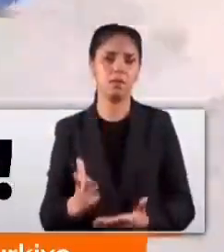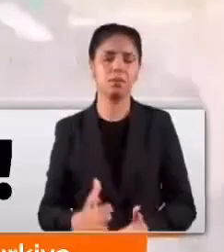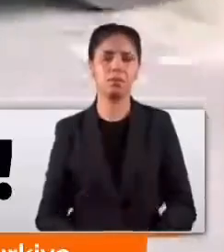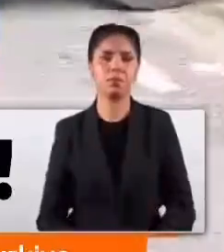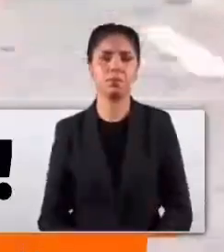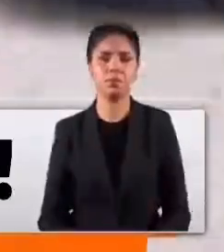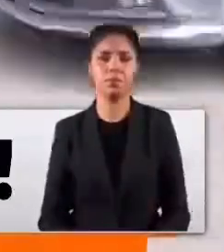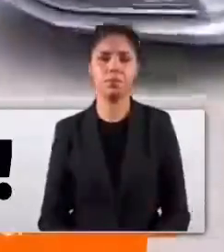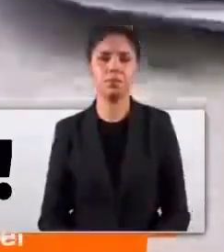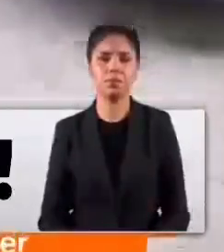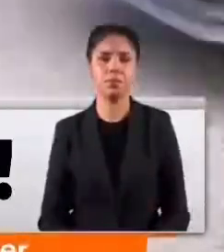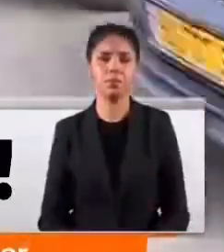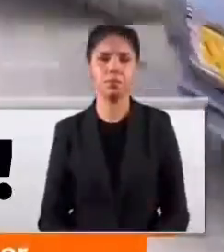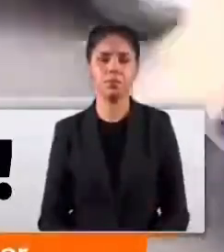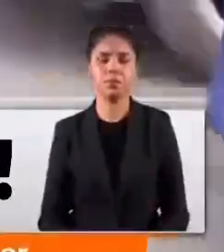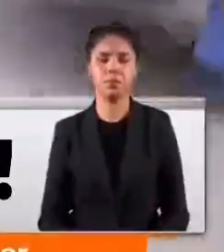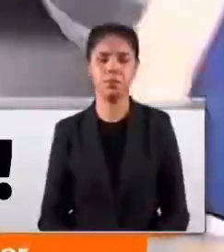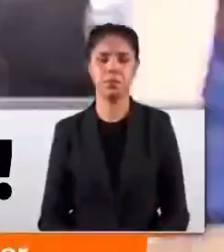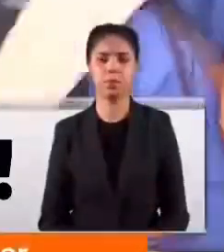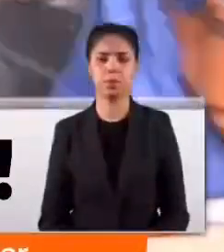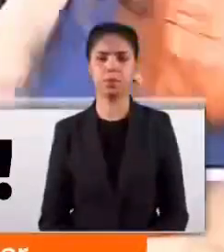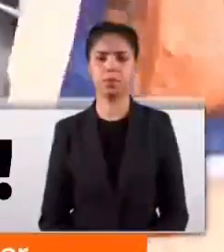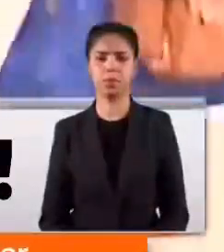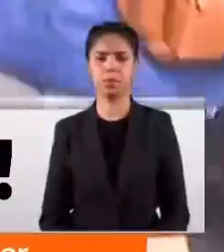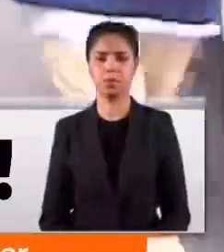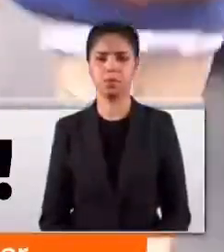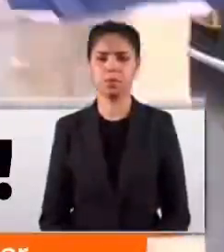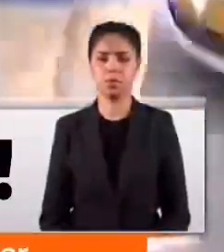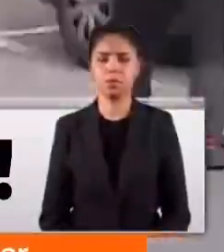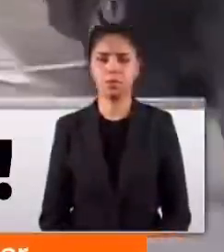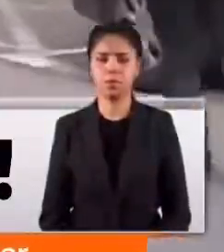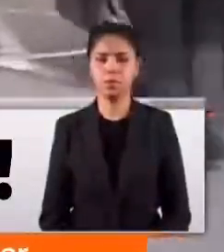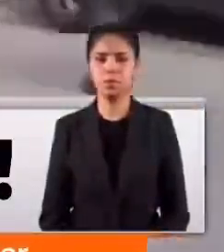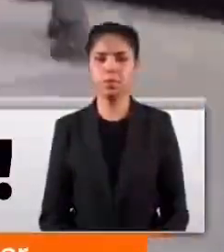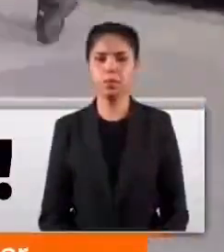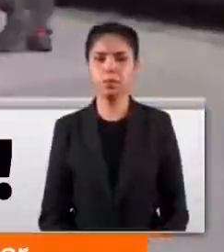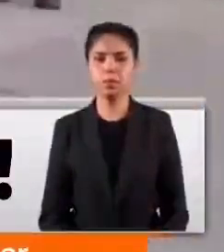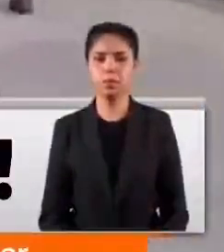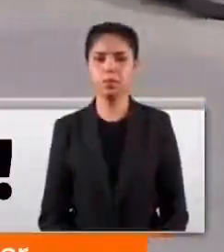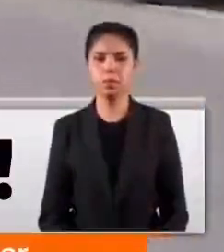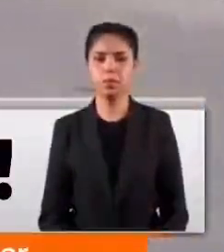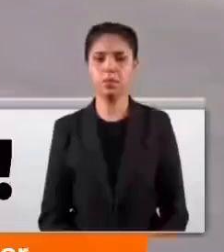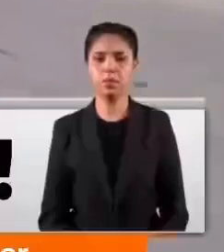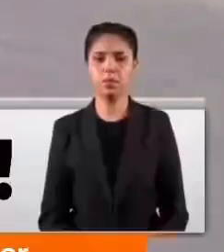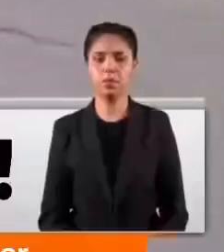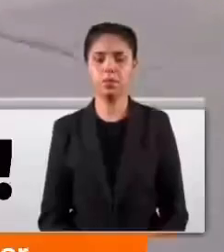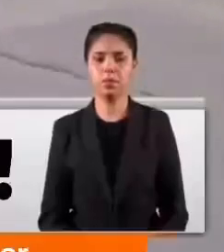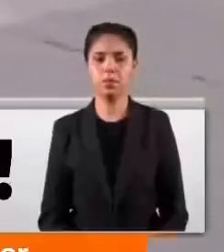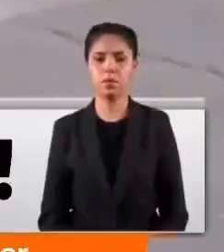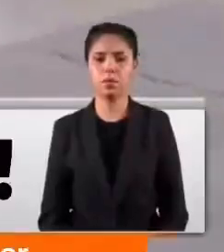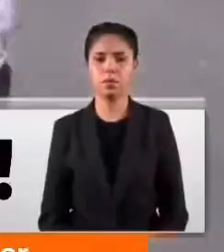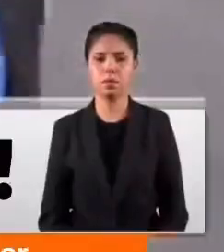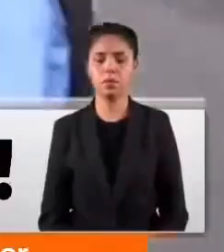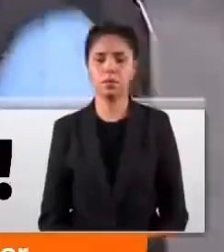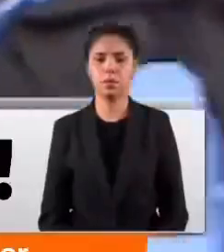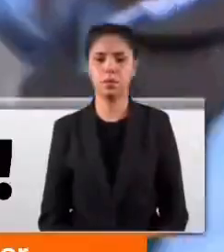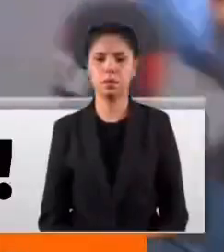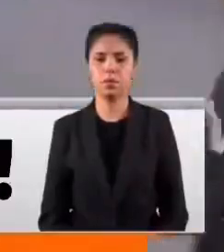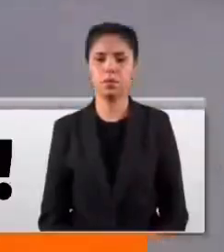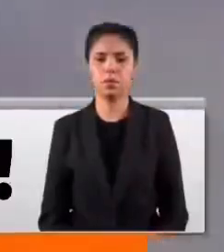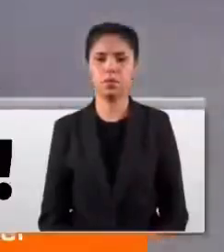Biraz daha ilerleyelim şöyle. Tomalarla müdahale başladı. İnanılmaz ağır bir koku.